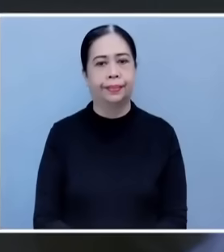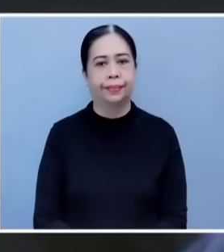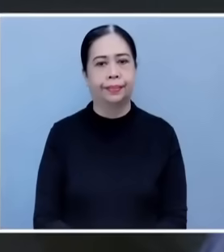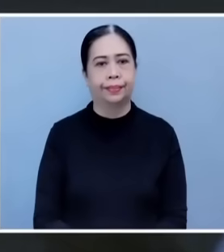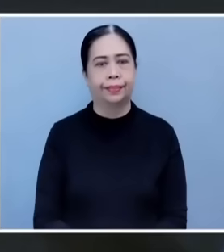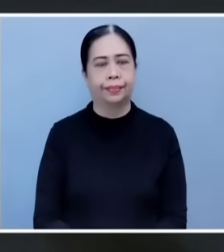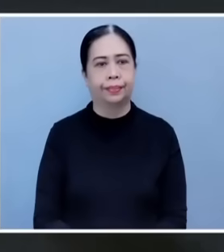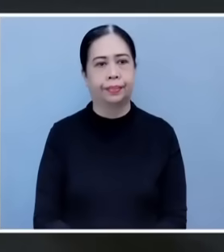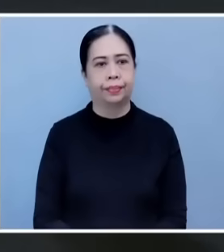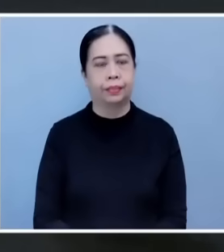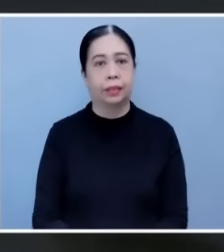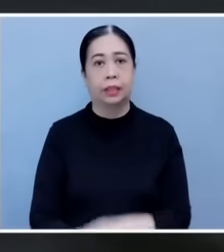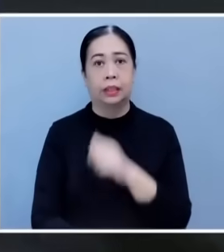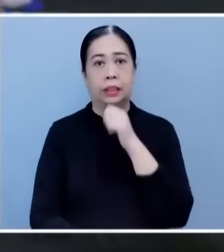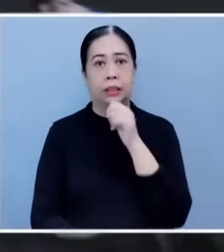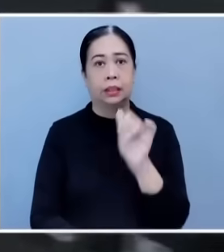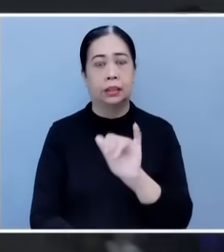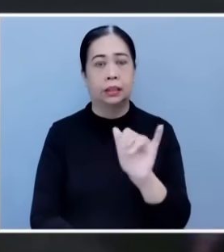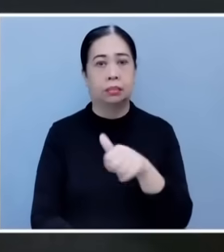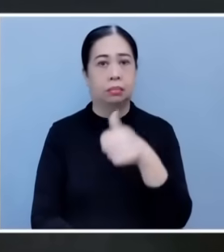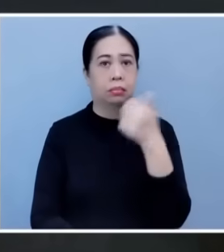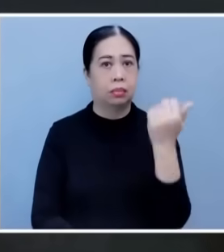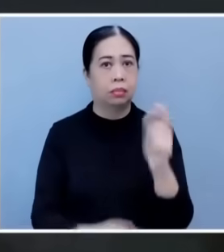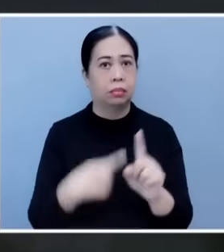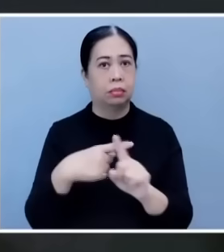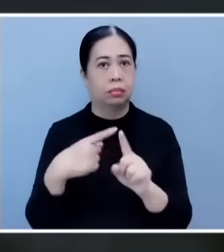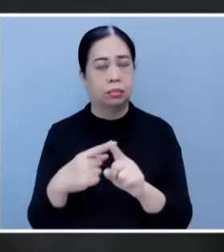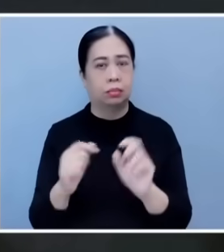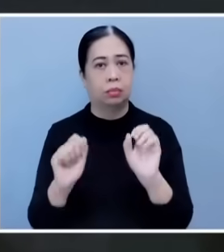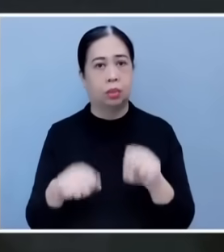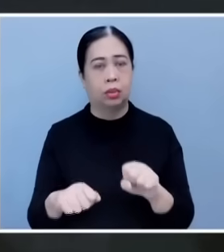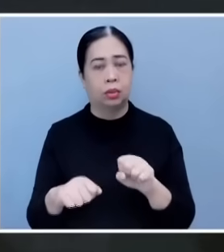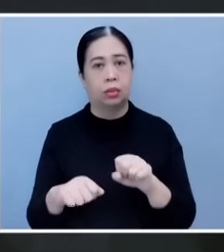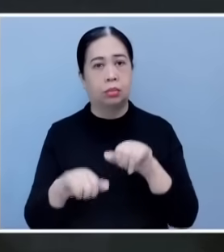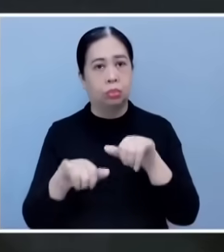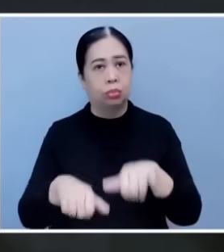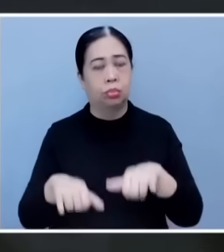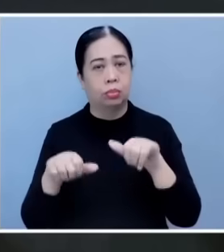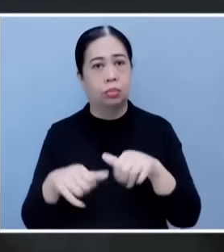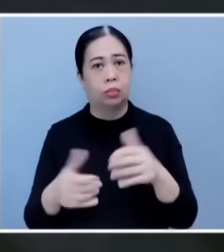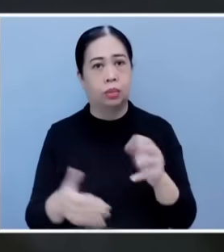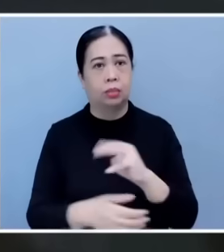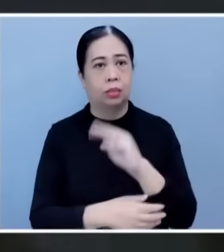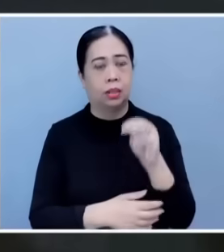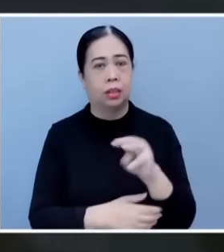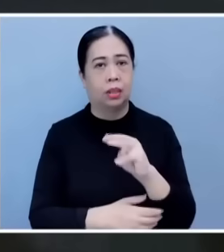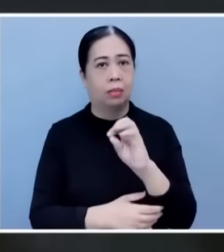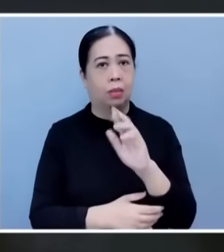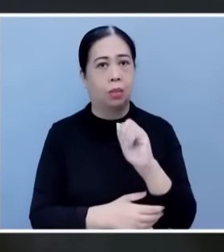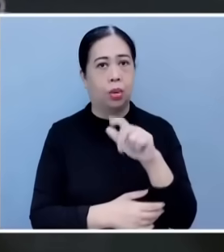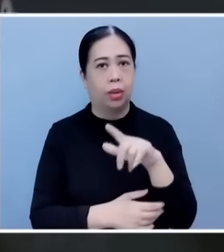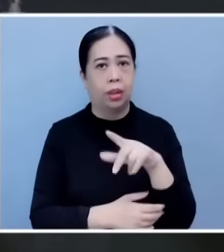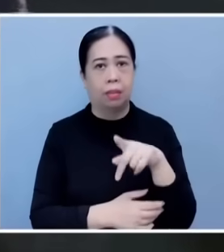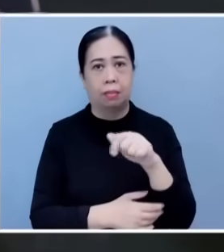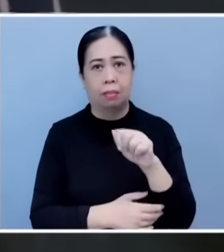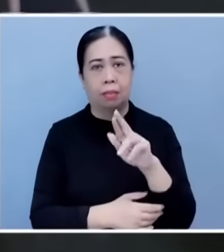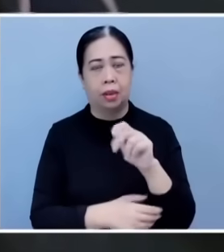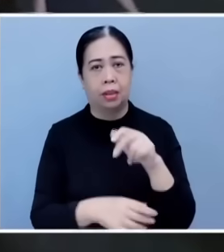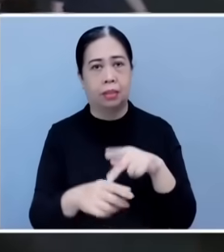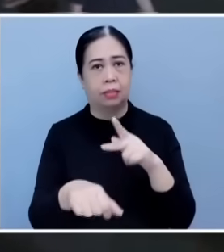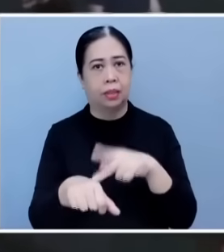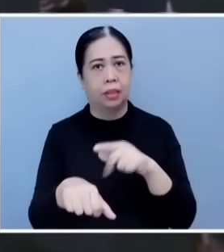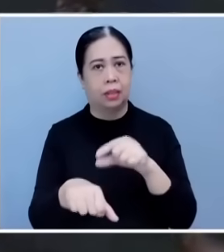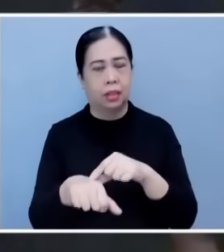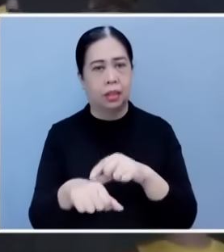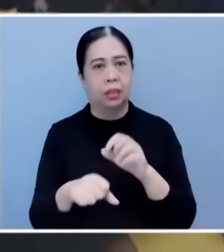Hindi po tulad sa ibang sementeryo, pwedeng mag-overnight sa Manila Memorial Park sa Parañaque City. Kaya naman,